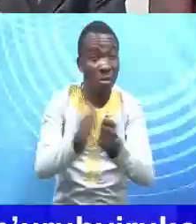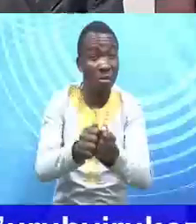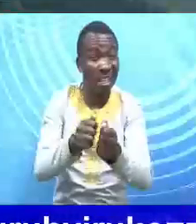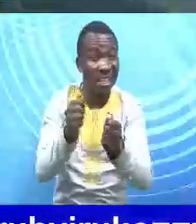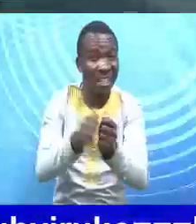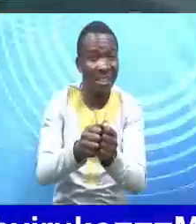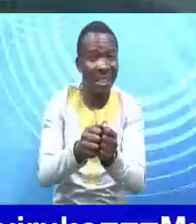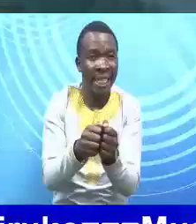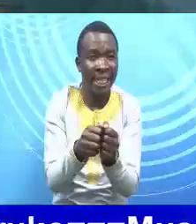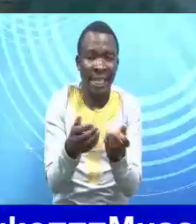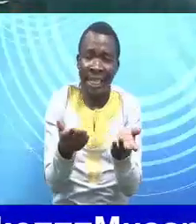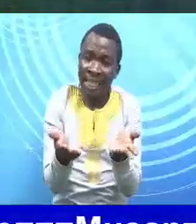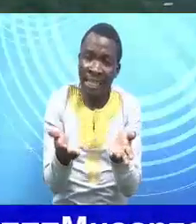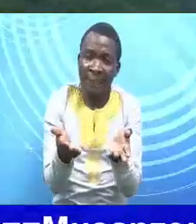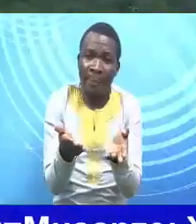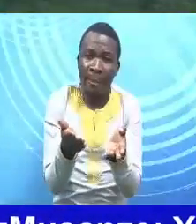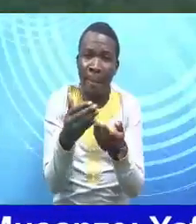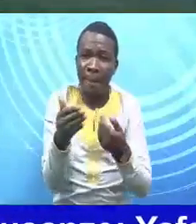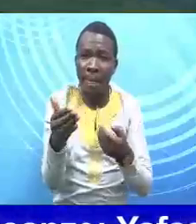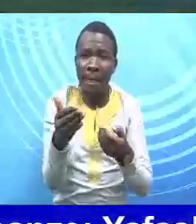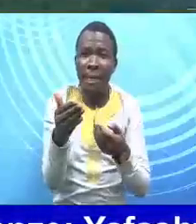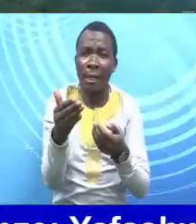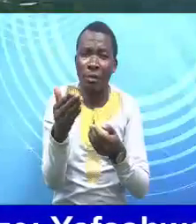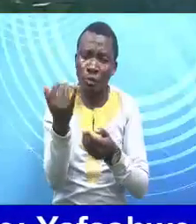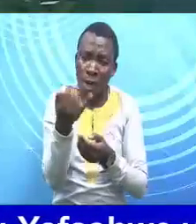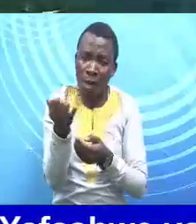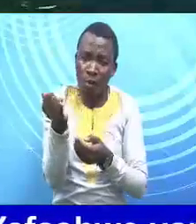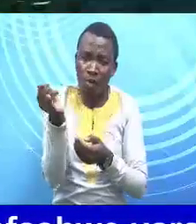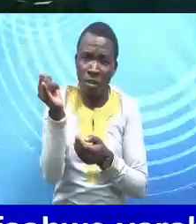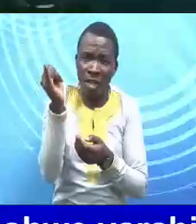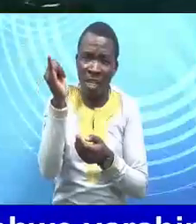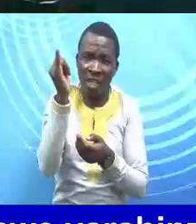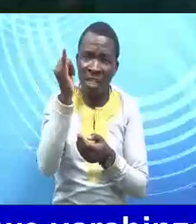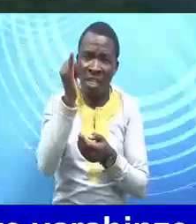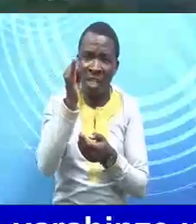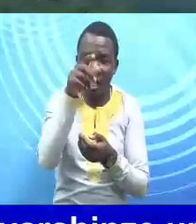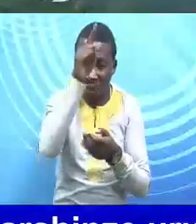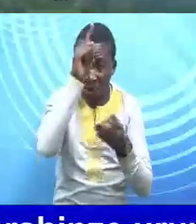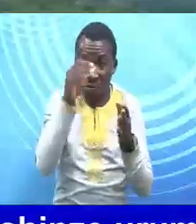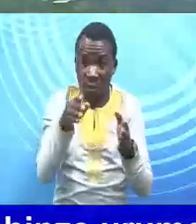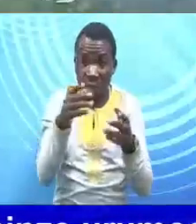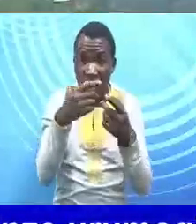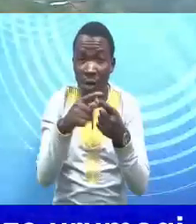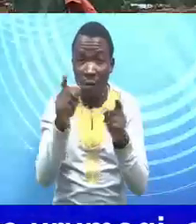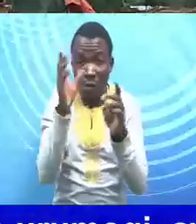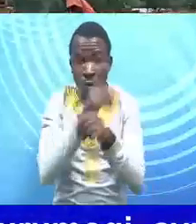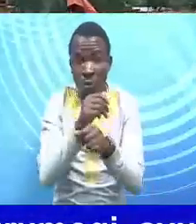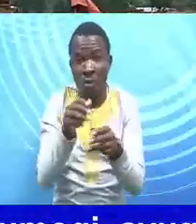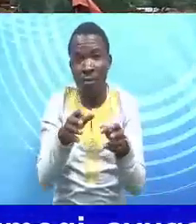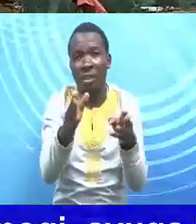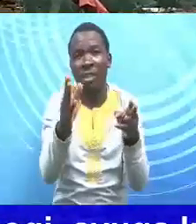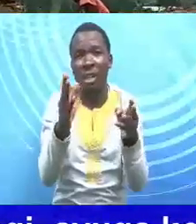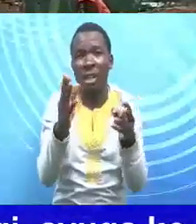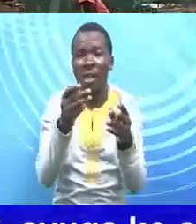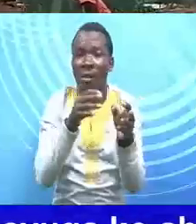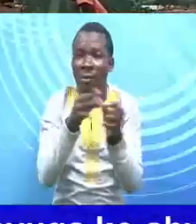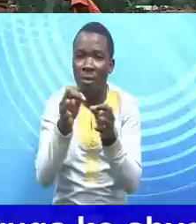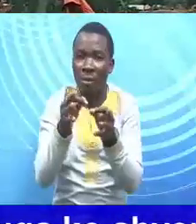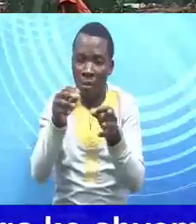Ikibazo cy'umuhanda na twamanje kuwushushanya turi abaturage ariko ntiwuzura. Ubu nuva ngo hano ku